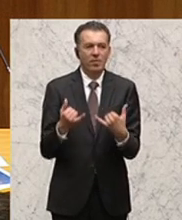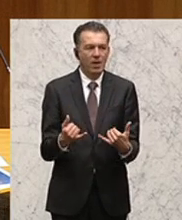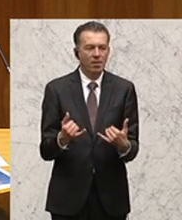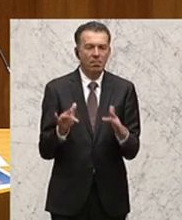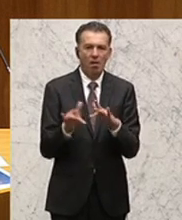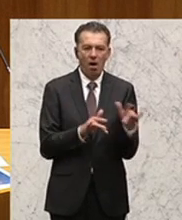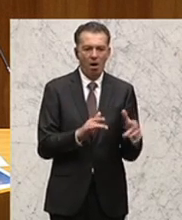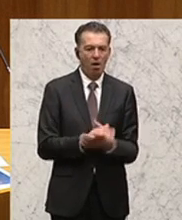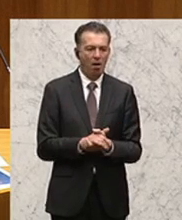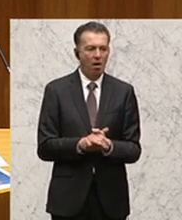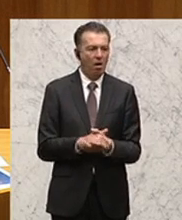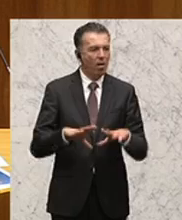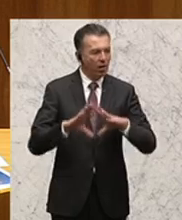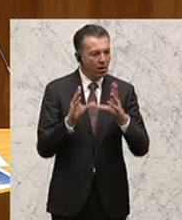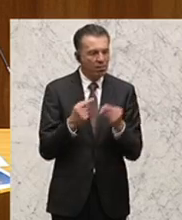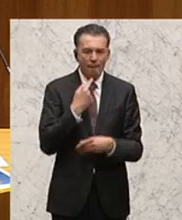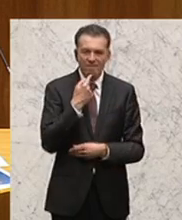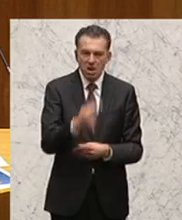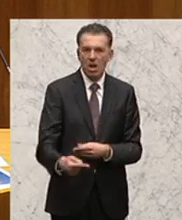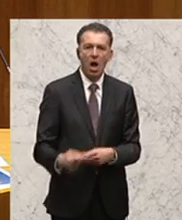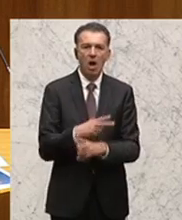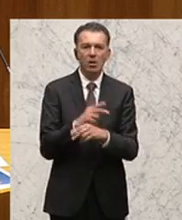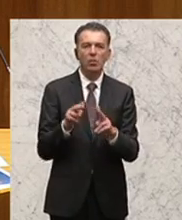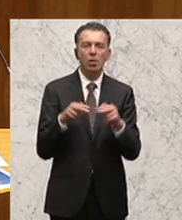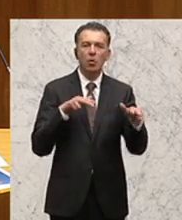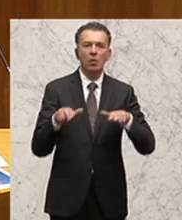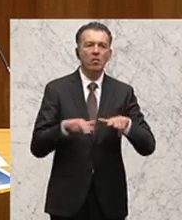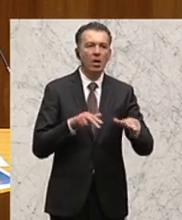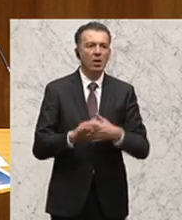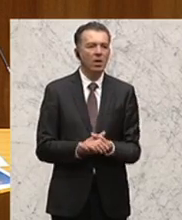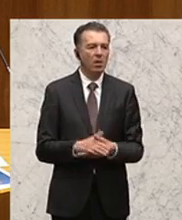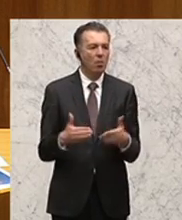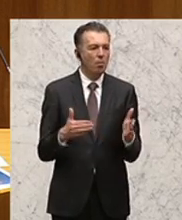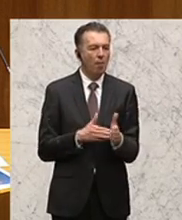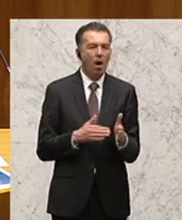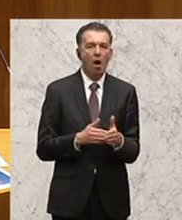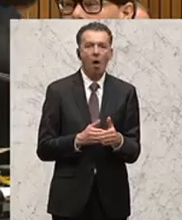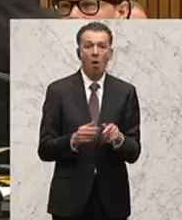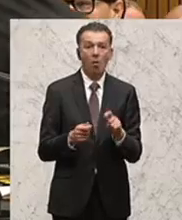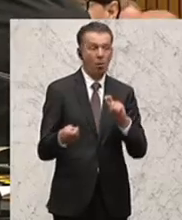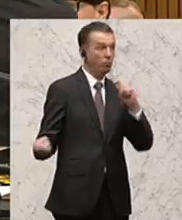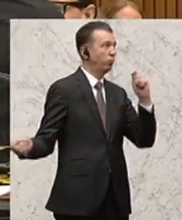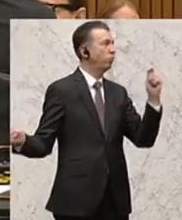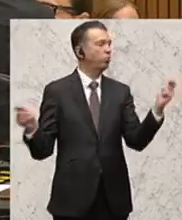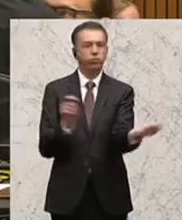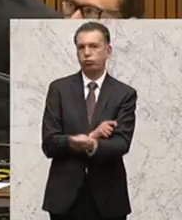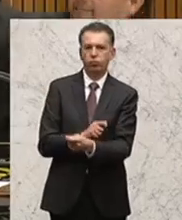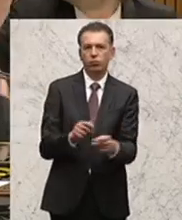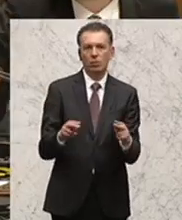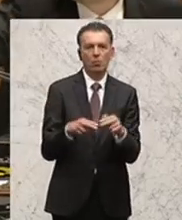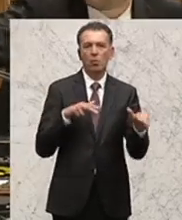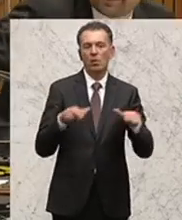bisher vorliegt, ist ein Gesamtversagen der österreichischen Bundesregierung, und es braucht eine 180-Grad-Wende in